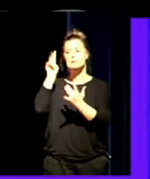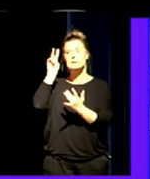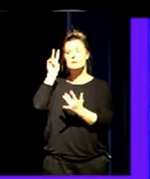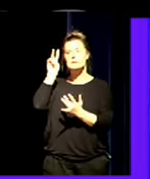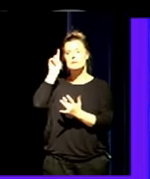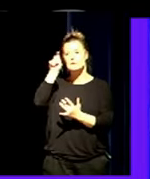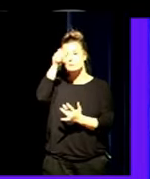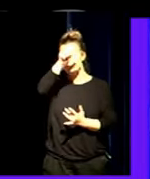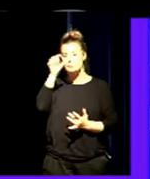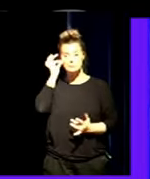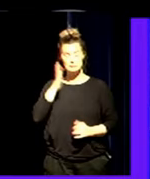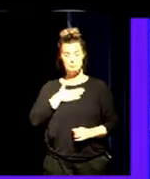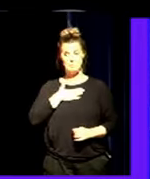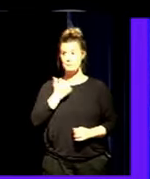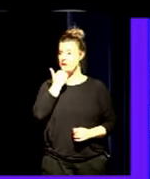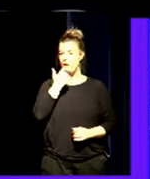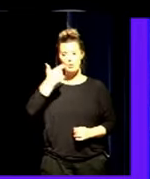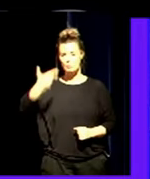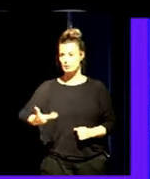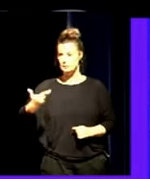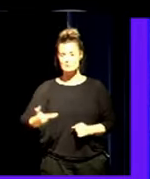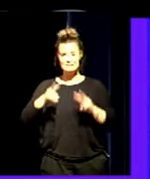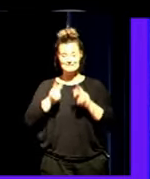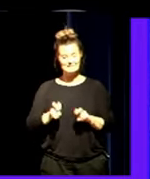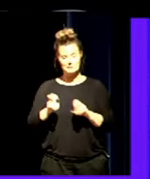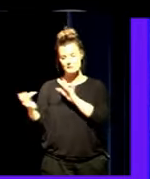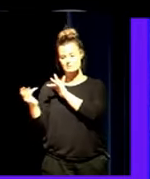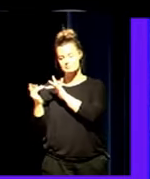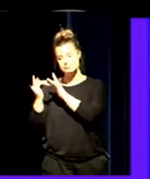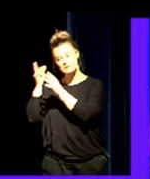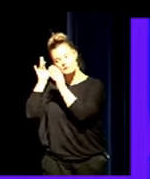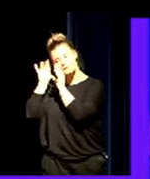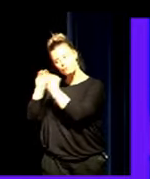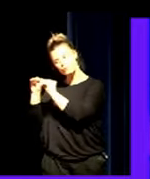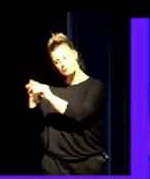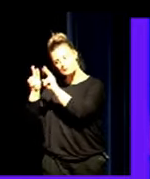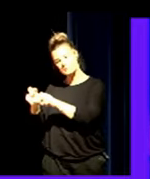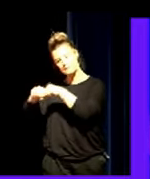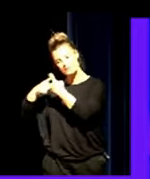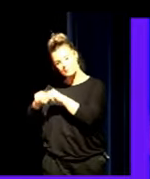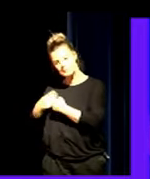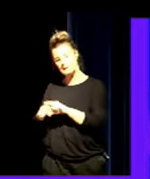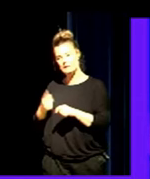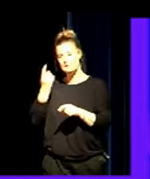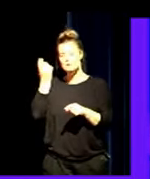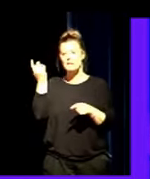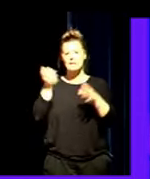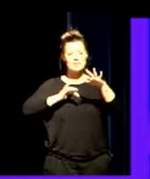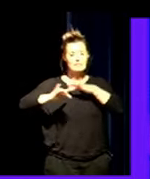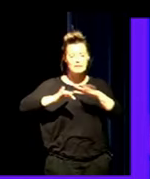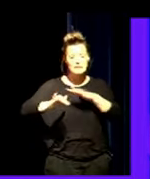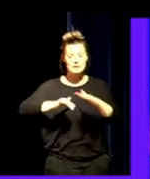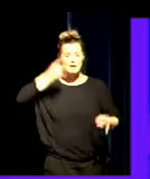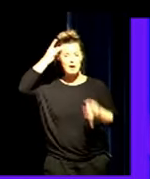niretzako zerbait oso garrantzitsua dena da familiekin lan egitea. Zer motatako dinamikak eta zuek ez dakit hemen lehen